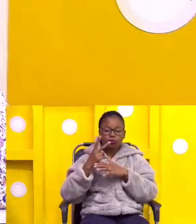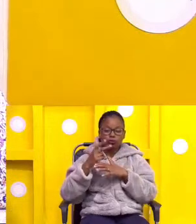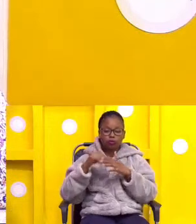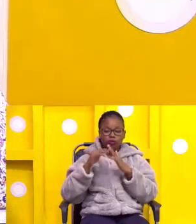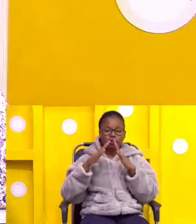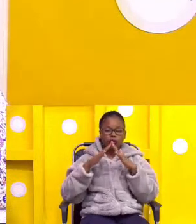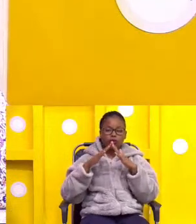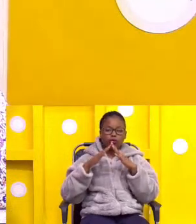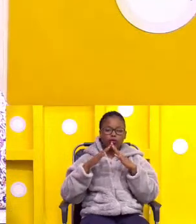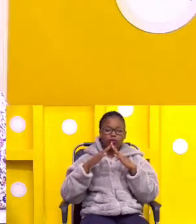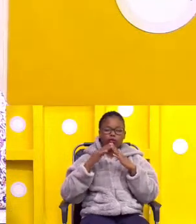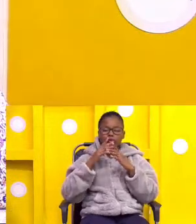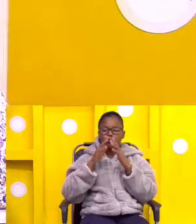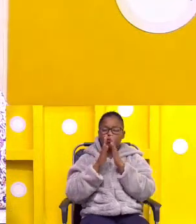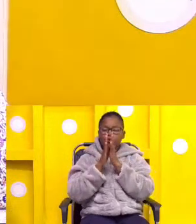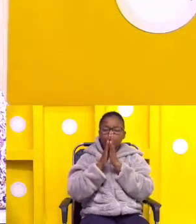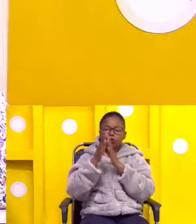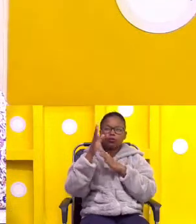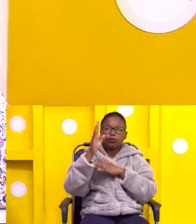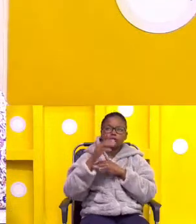Bwana asifiwe sana.